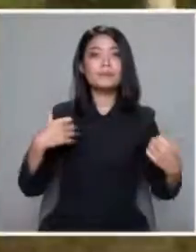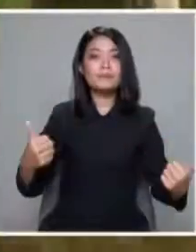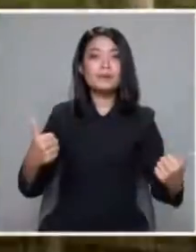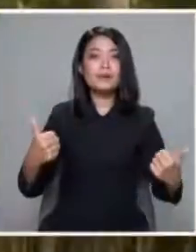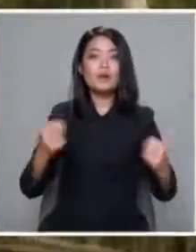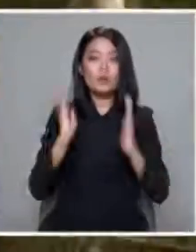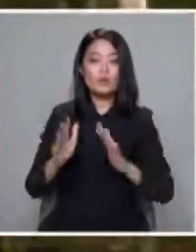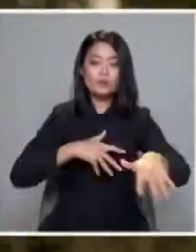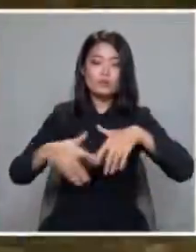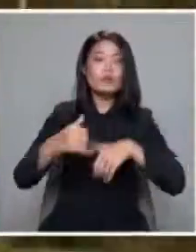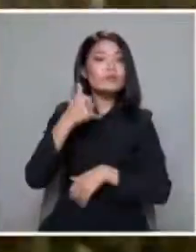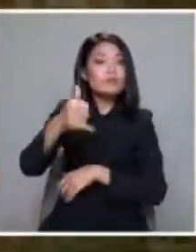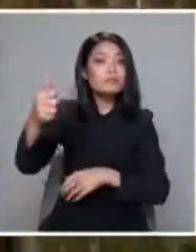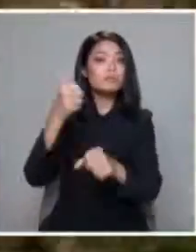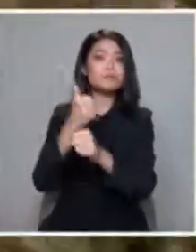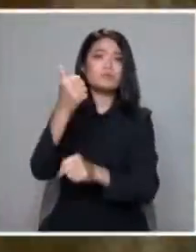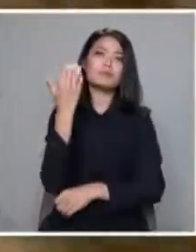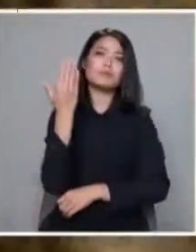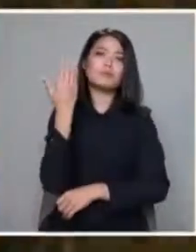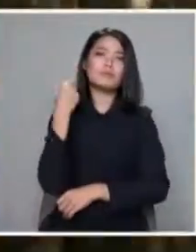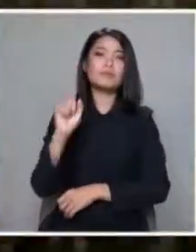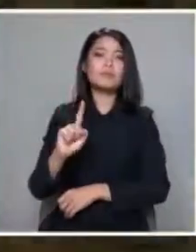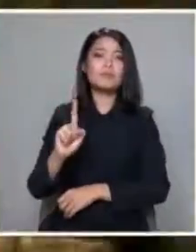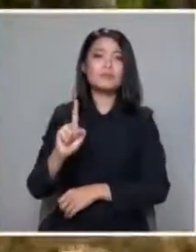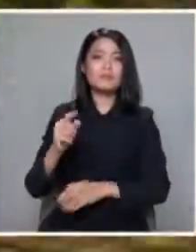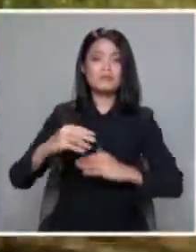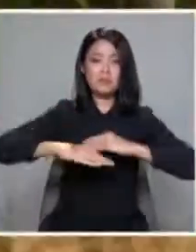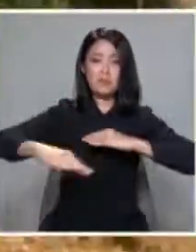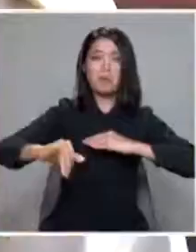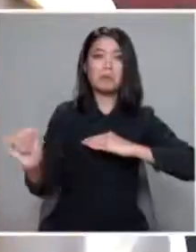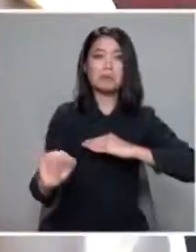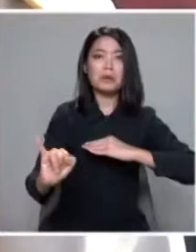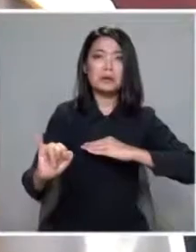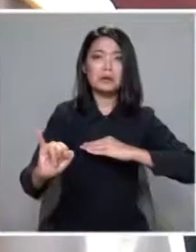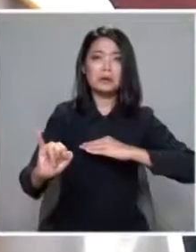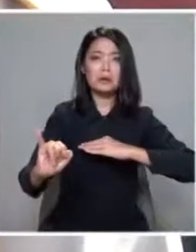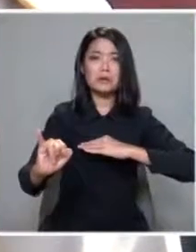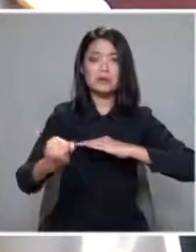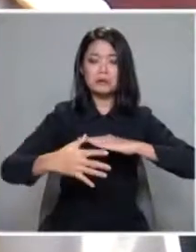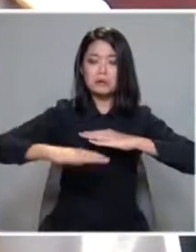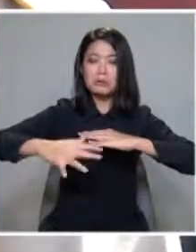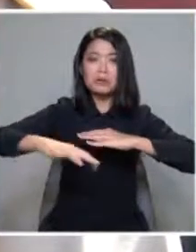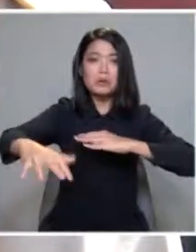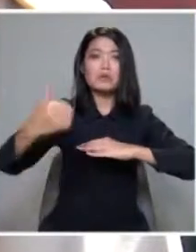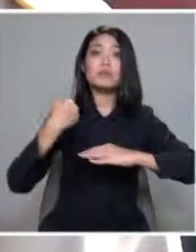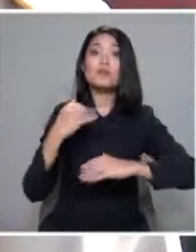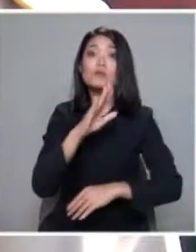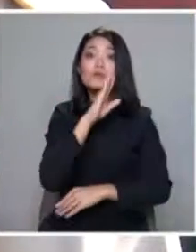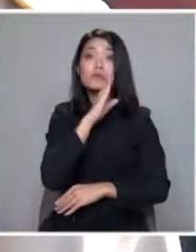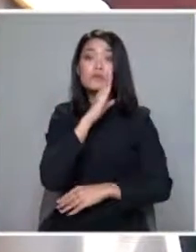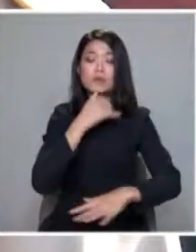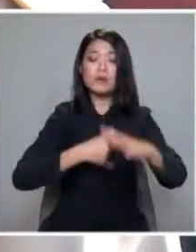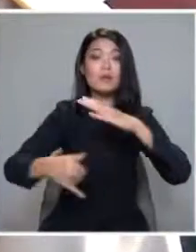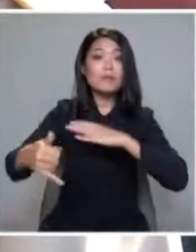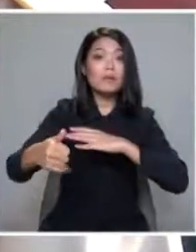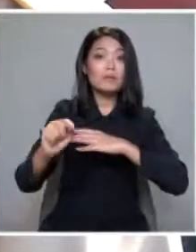ถราษฎรเราสามารถออกไปได้คือที่ผ่านมาเนี่ยนอกจากจะถนนไม่ดีแล้วการเข้าออกเนี่ยถ้ายังไม่ได้เขาเรียกอะไรเป็นจุด